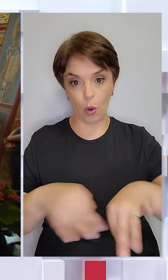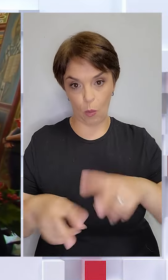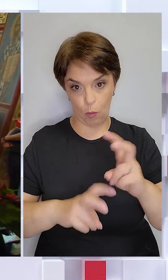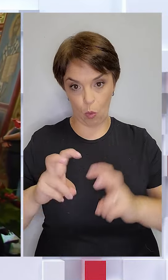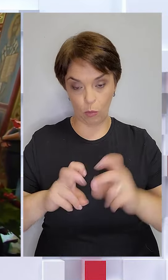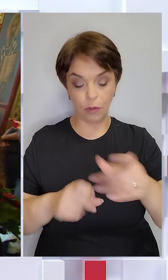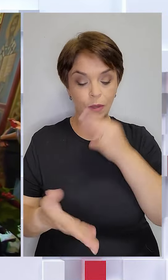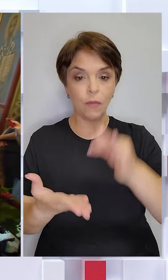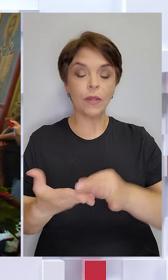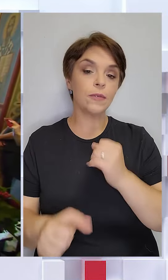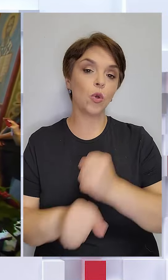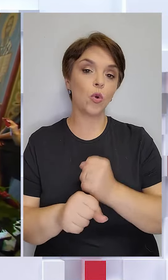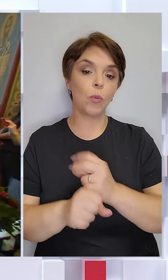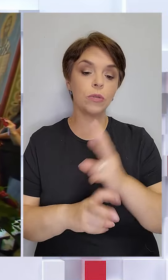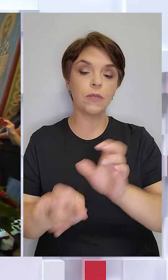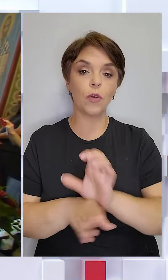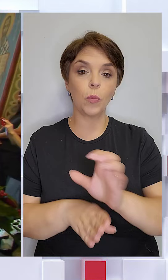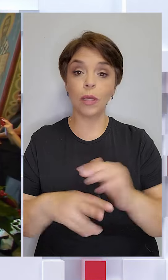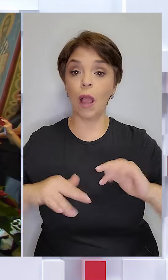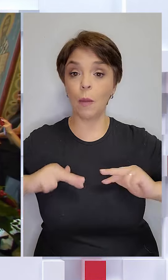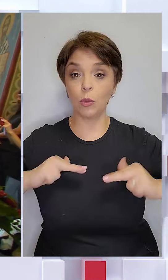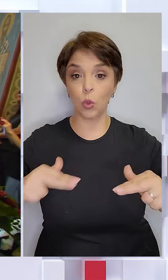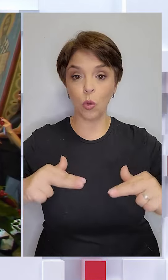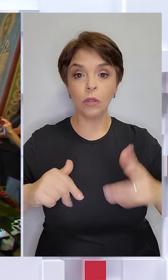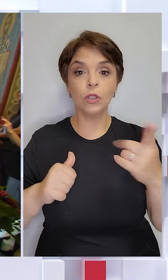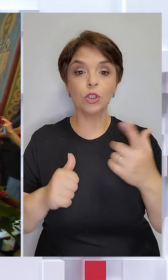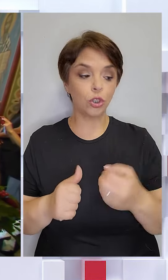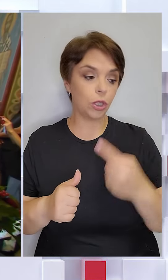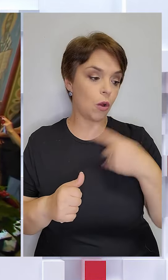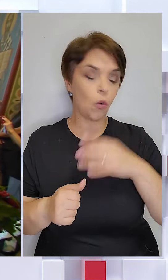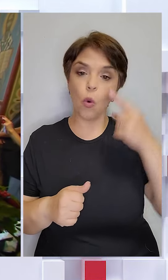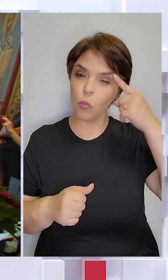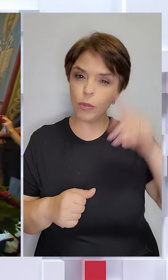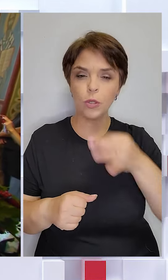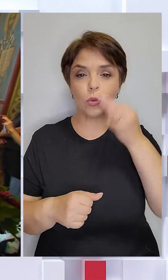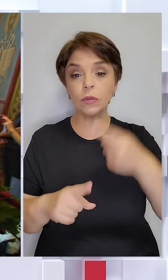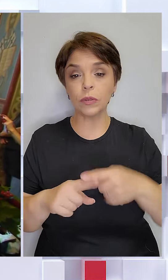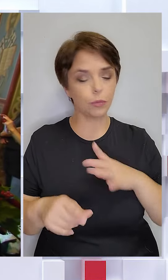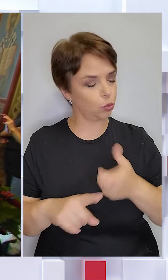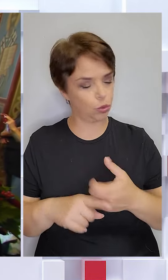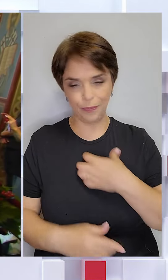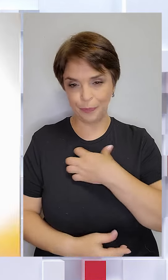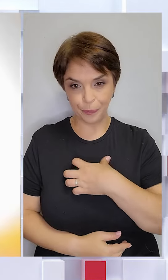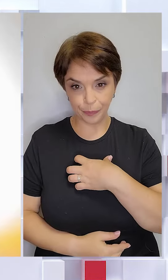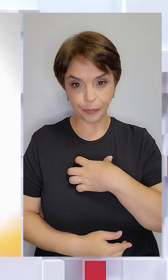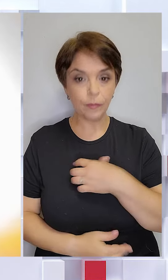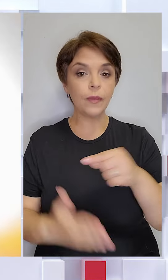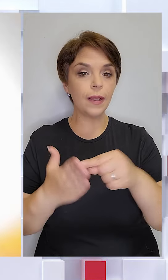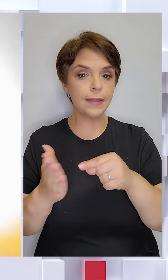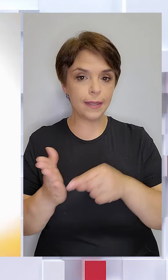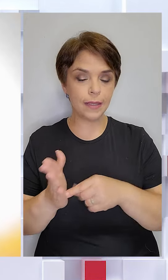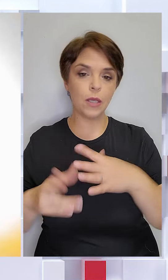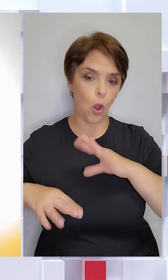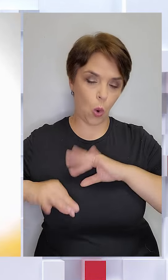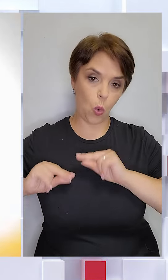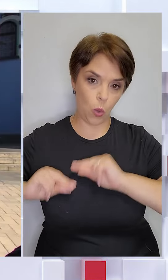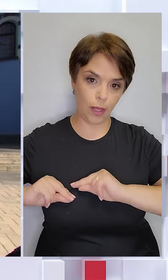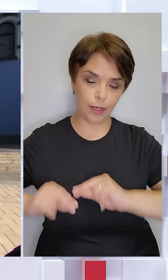він відповідав за роботу з виробниками дронів, що його вміння та досвід у цій справі були дуже важливі, діляться